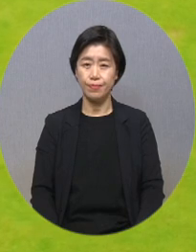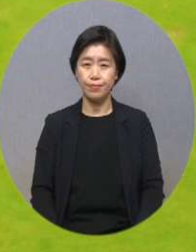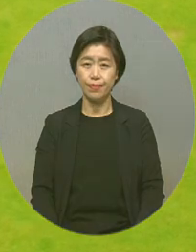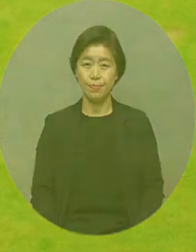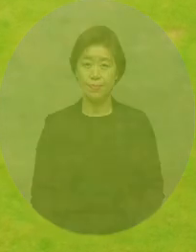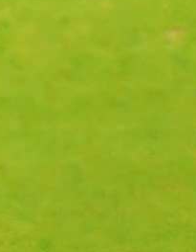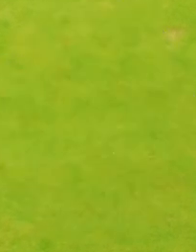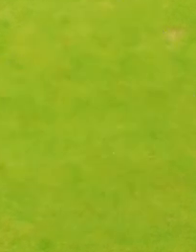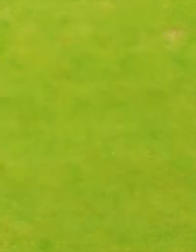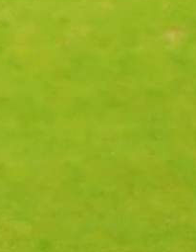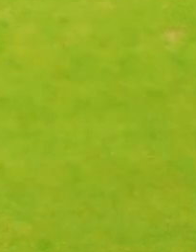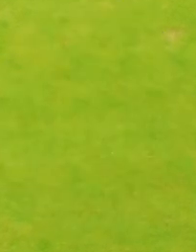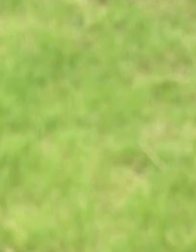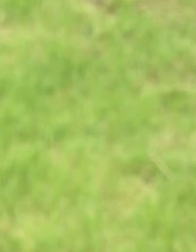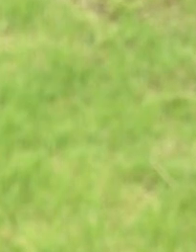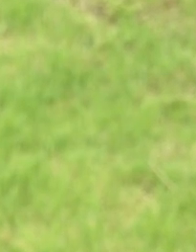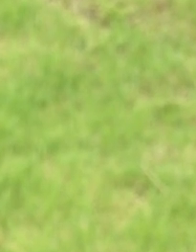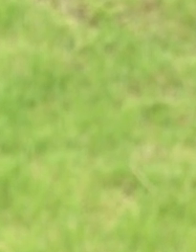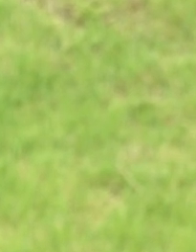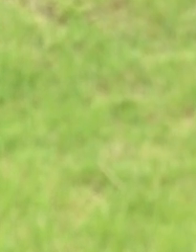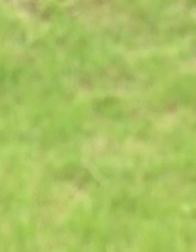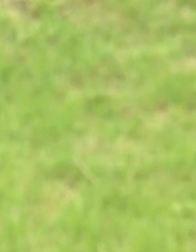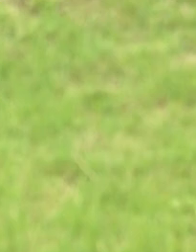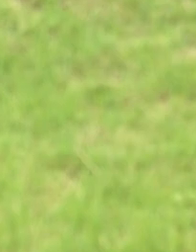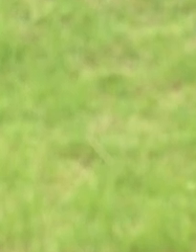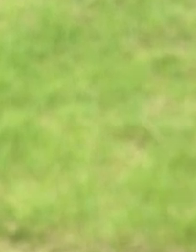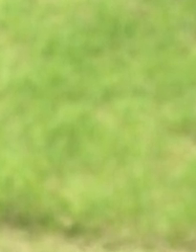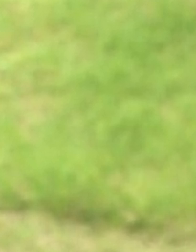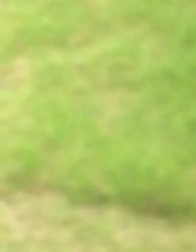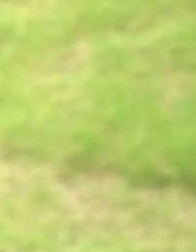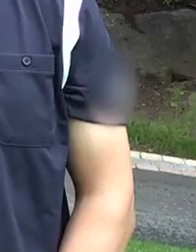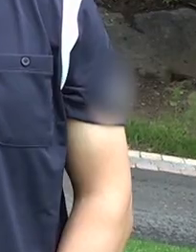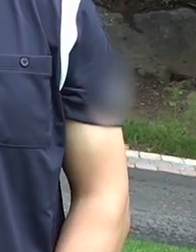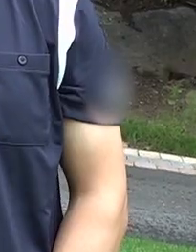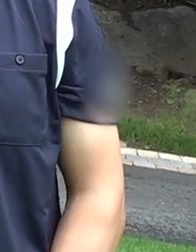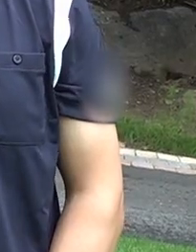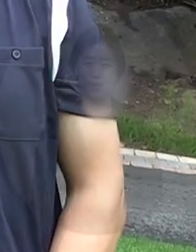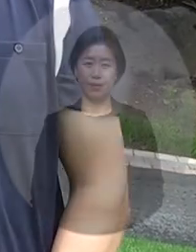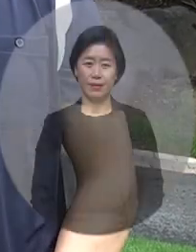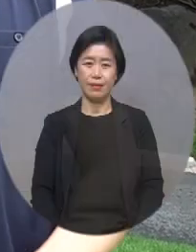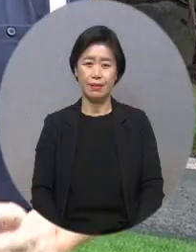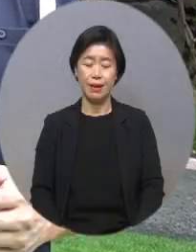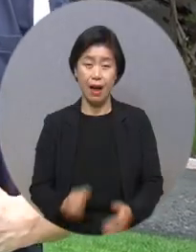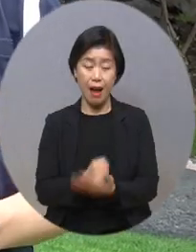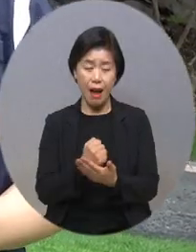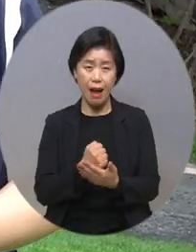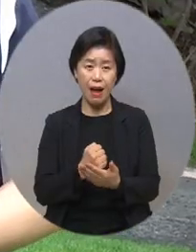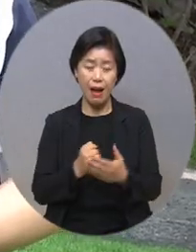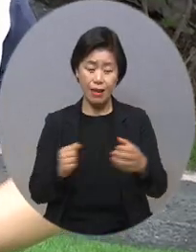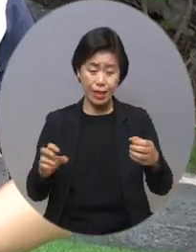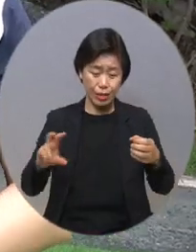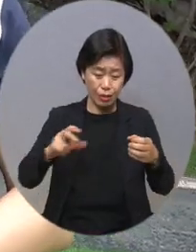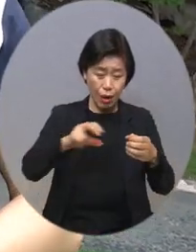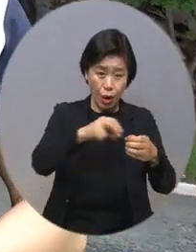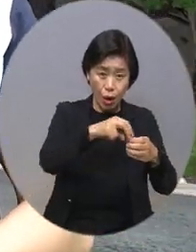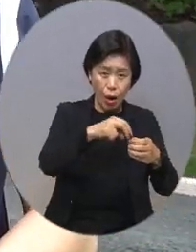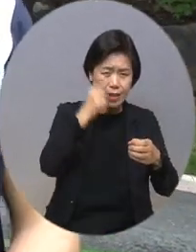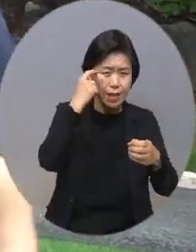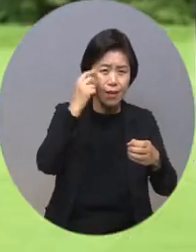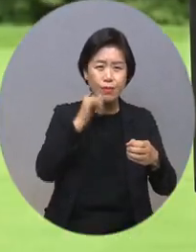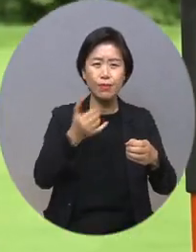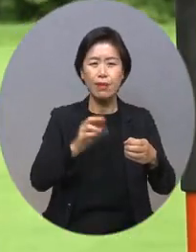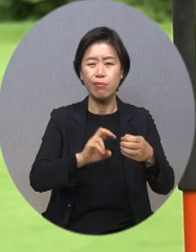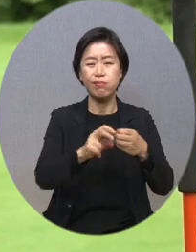잘 쳤어. 와! 와! 들어가. 와, 들어간 줄 알았어. 와, 와, 들어간 줄 알았어. 와, 와.